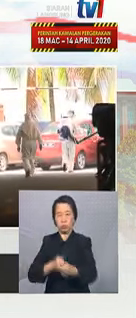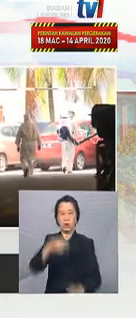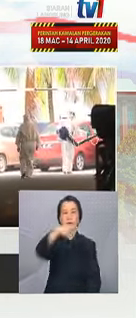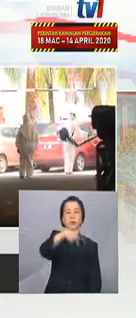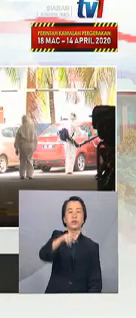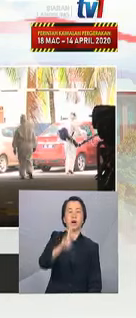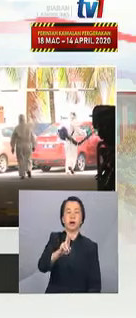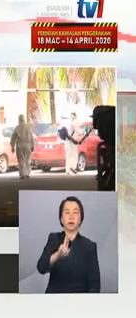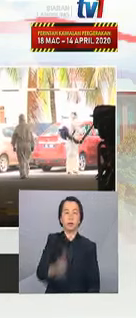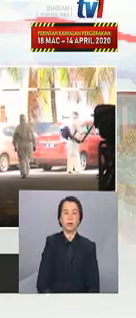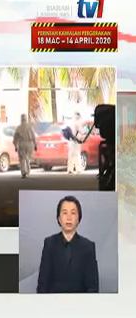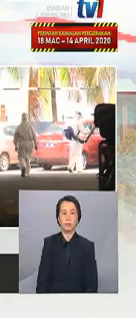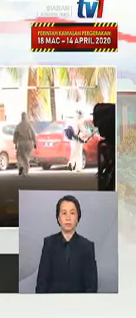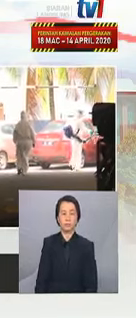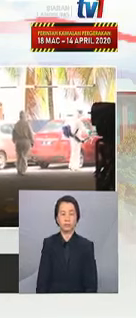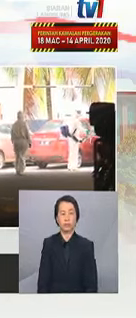dimaksudkan.